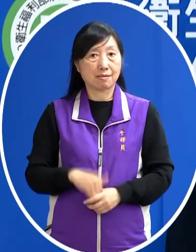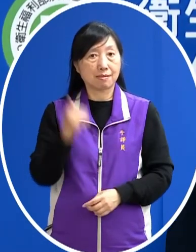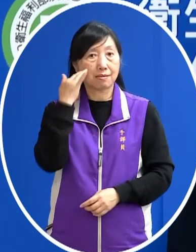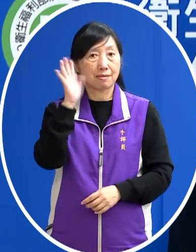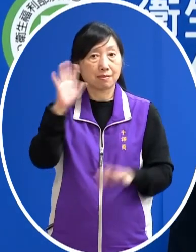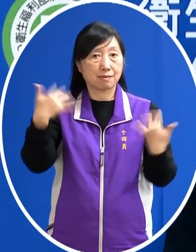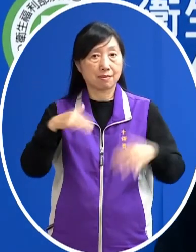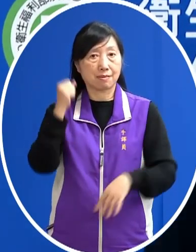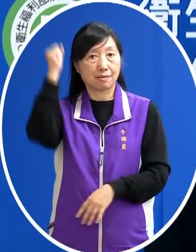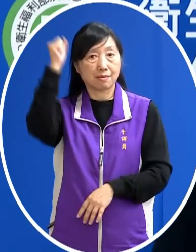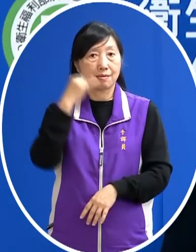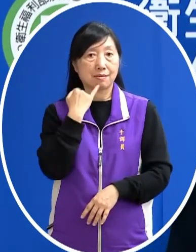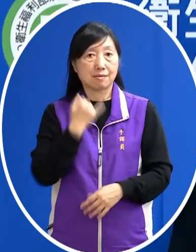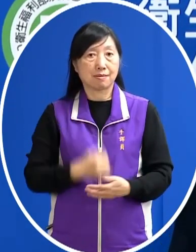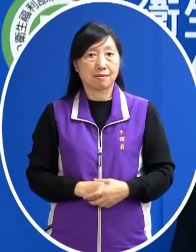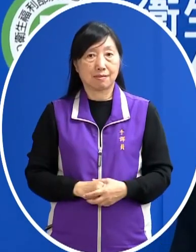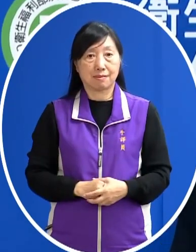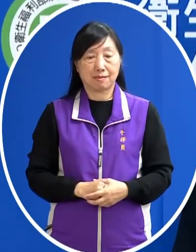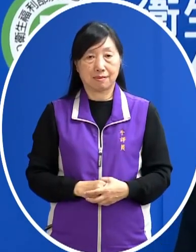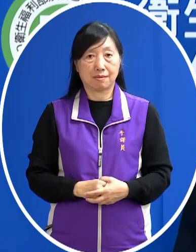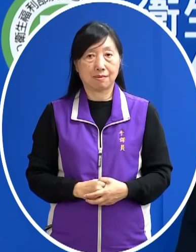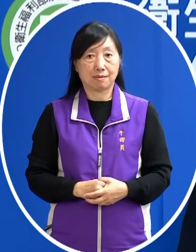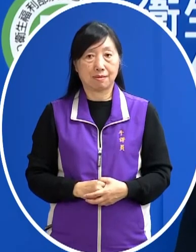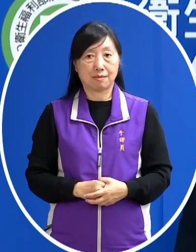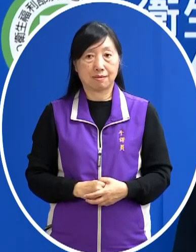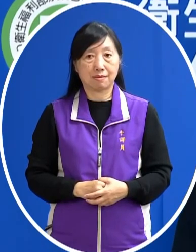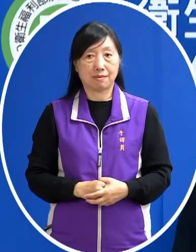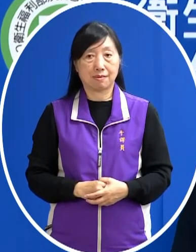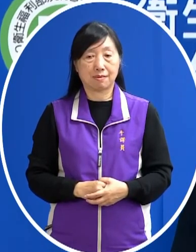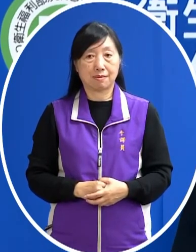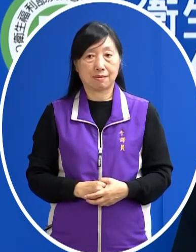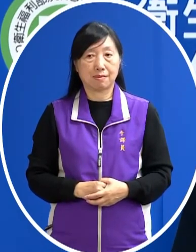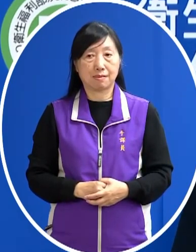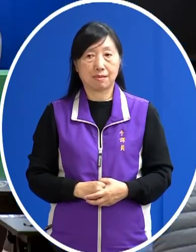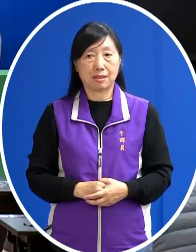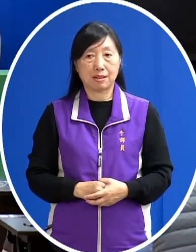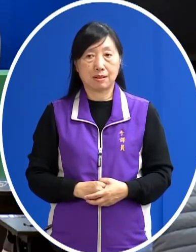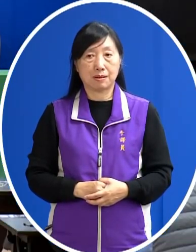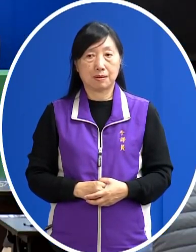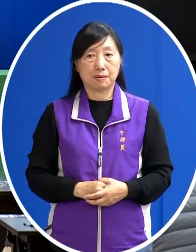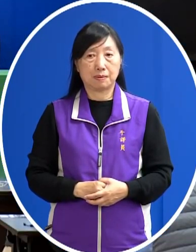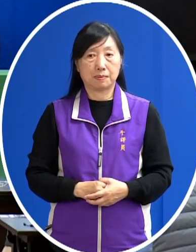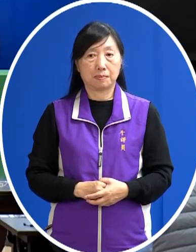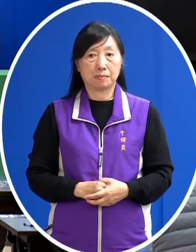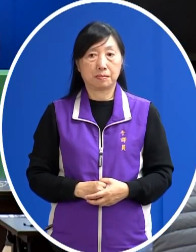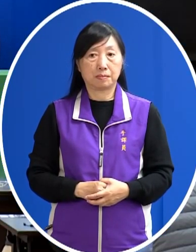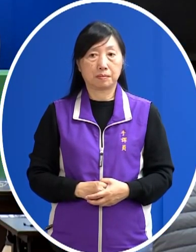有问题现在可以提出来。